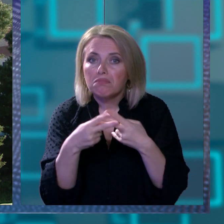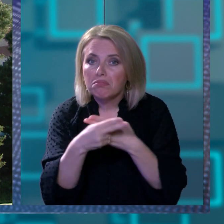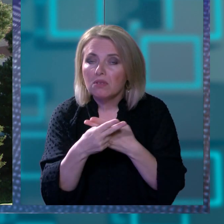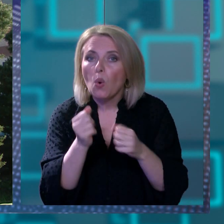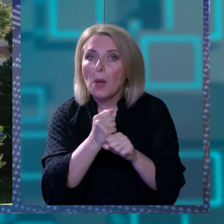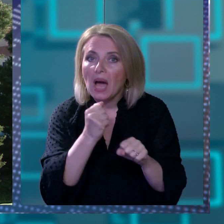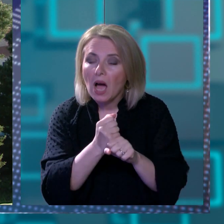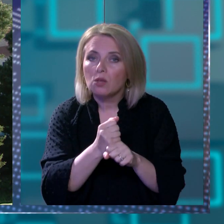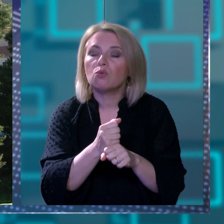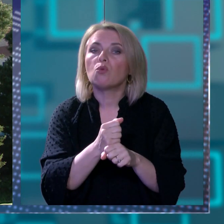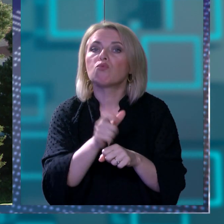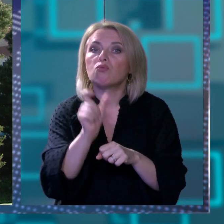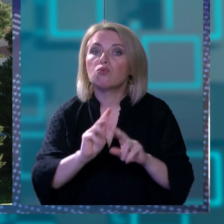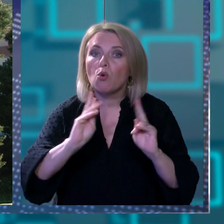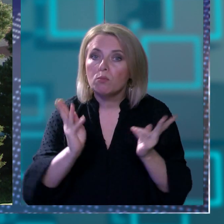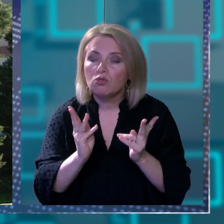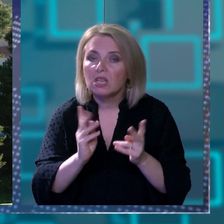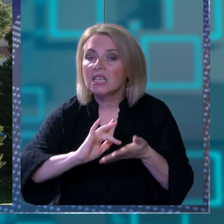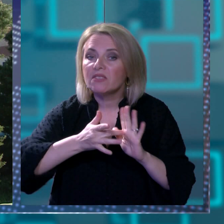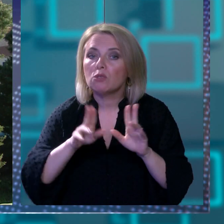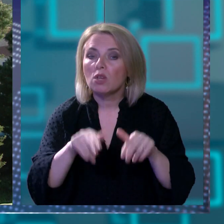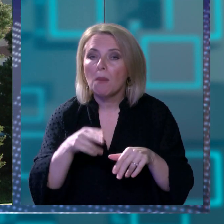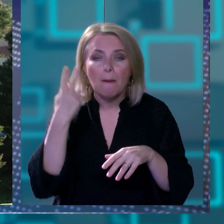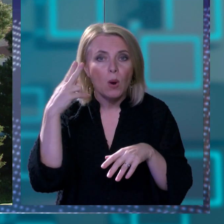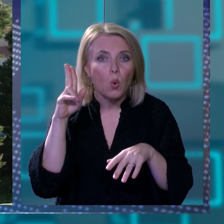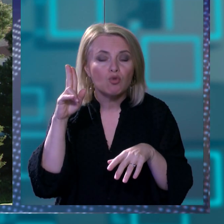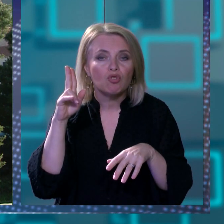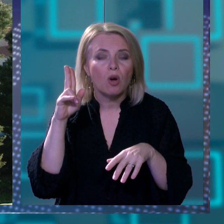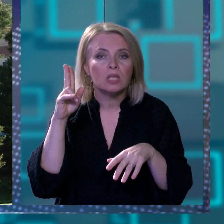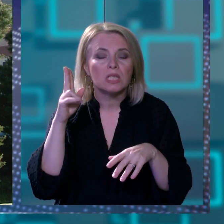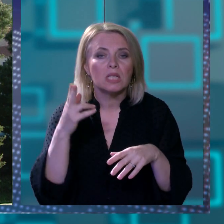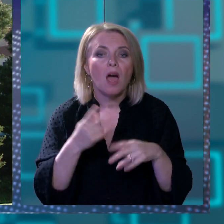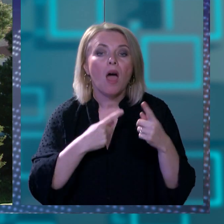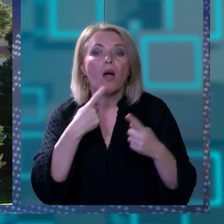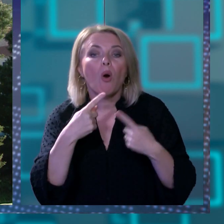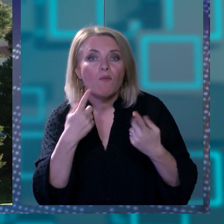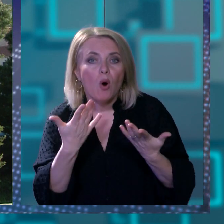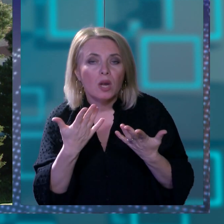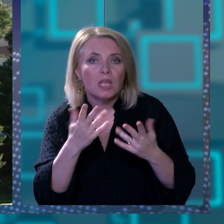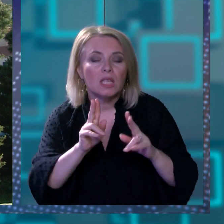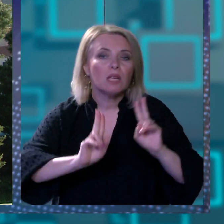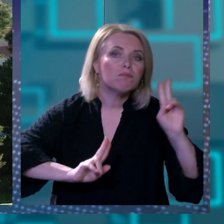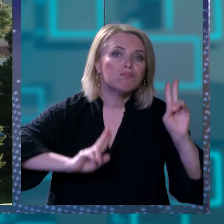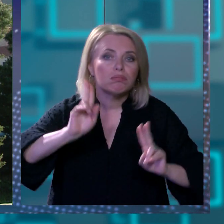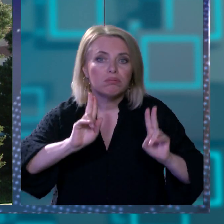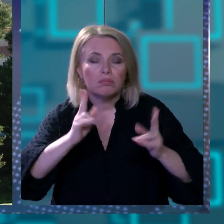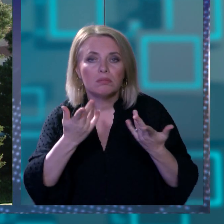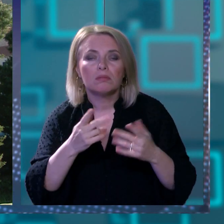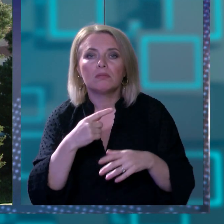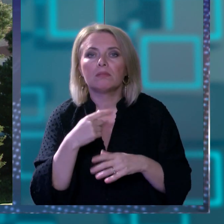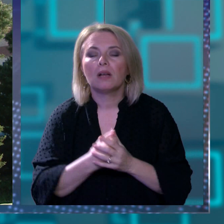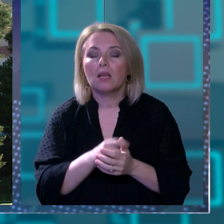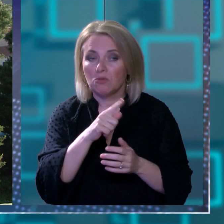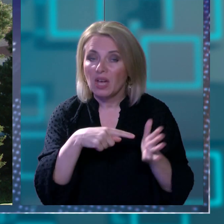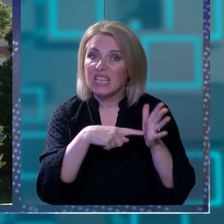radu skupštine. Svi su imali mogućnost govoriti, komentirati, što je naravno